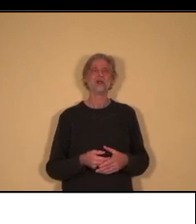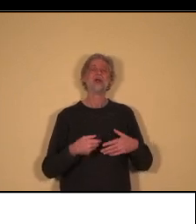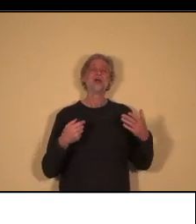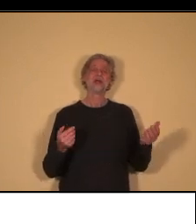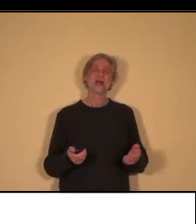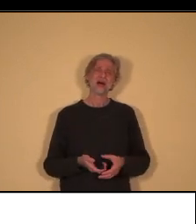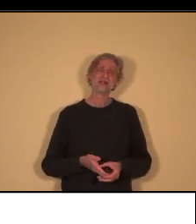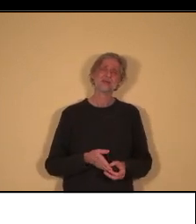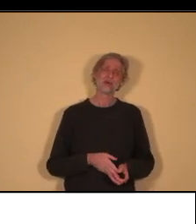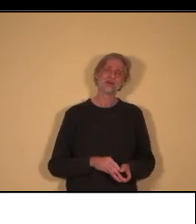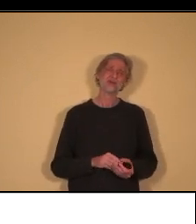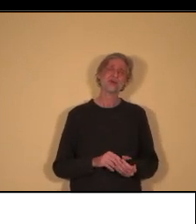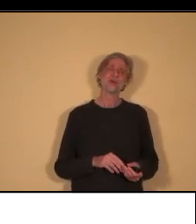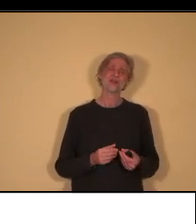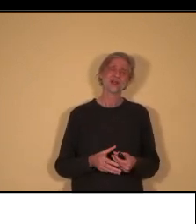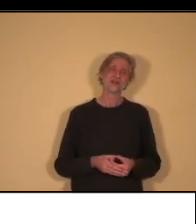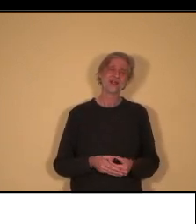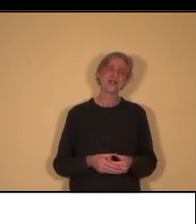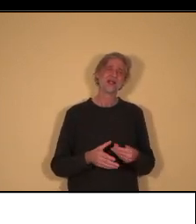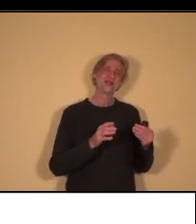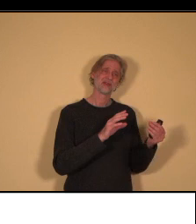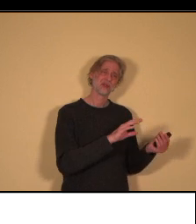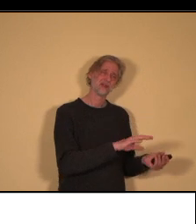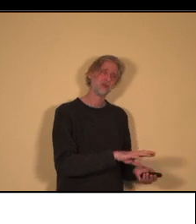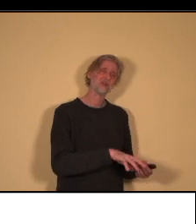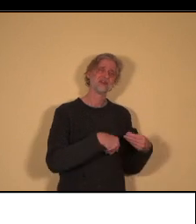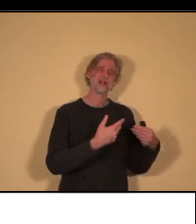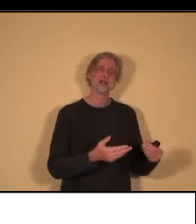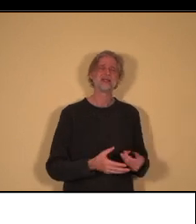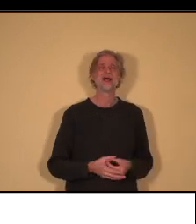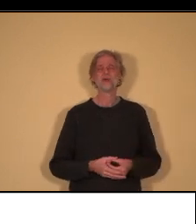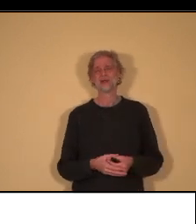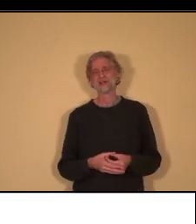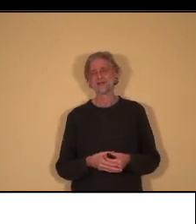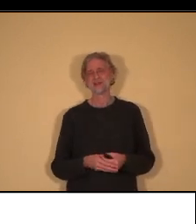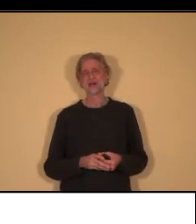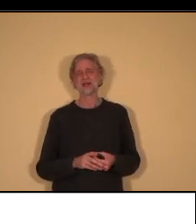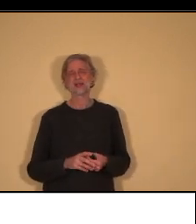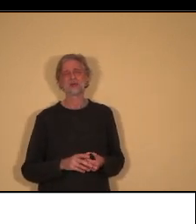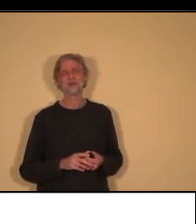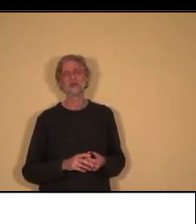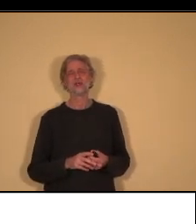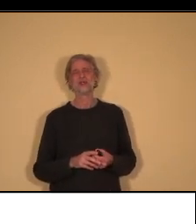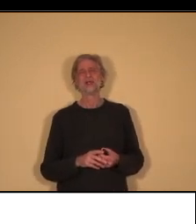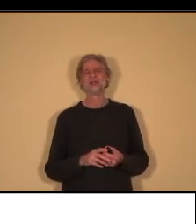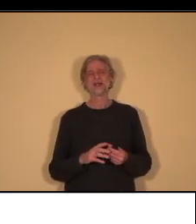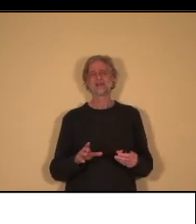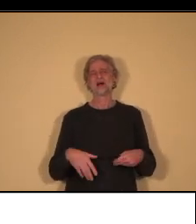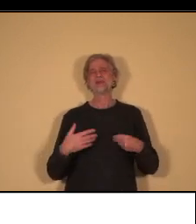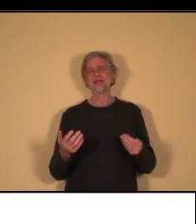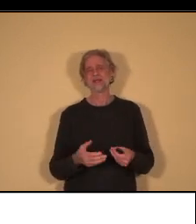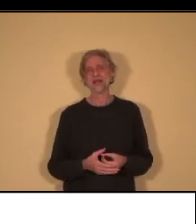verwenden können. Der Nachteil von Oxy-Fuel ist tatsächlich, dass durch den zusätzlichen Energieaufwand der Wasserelektrolyse